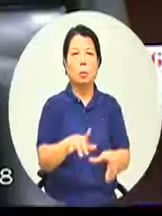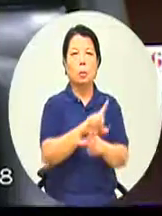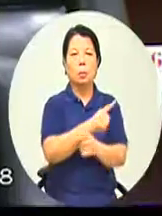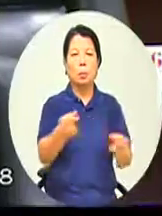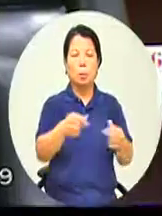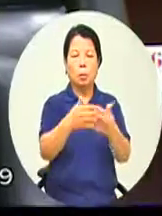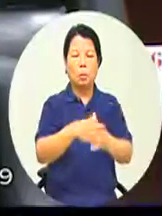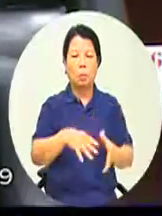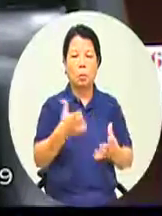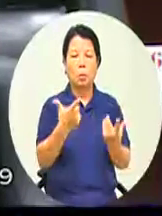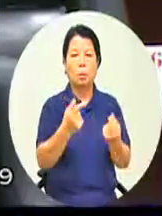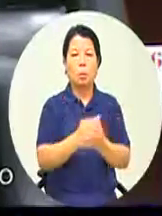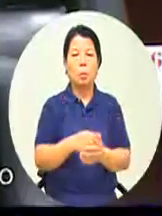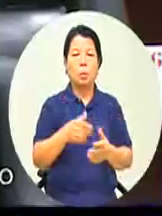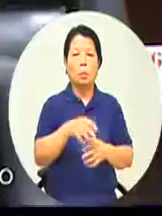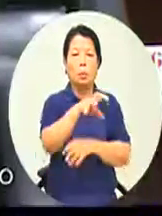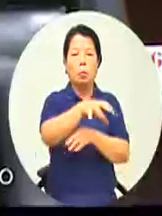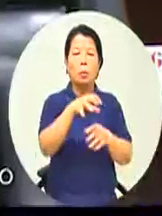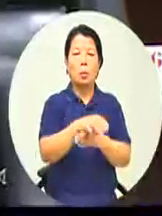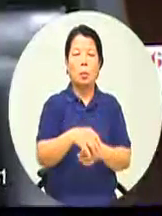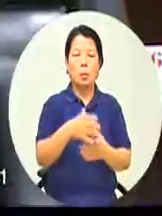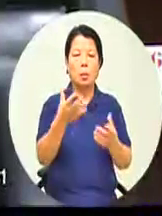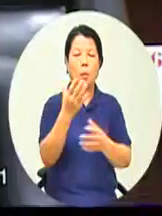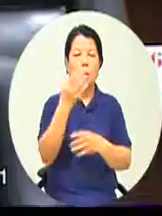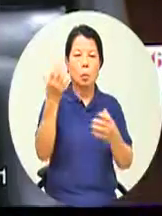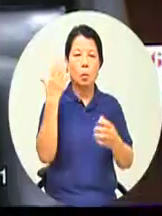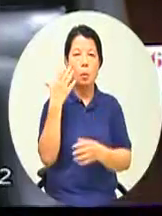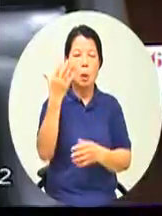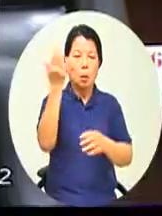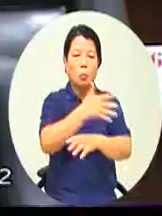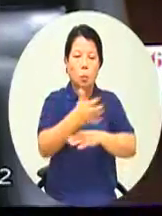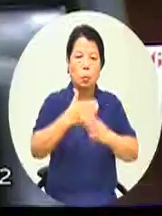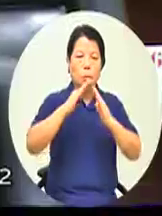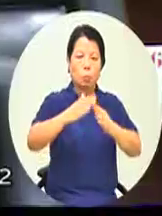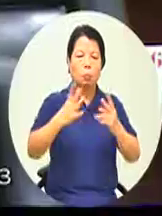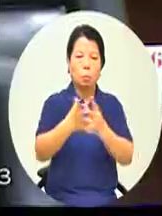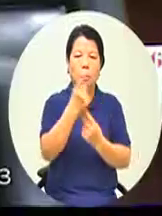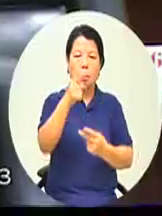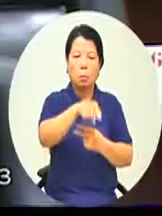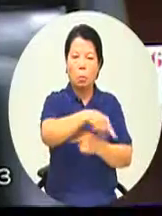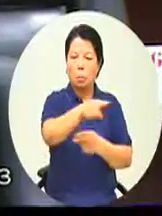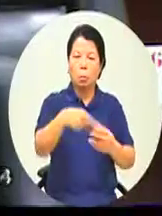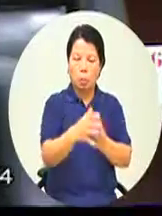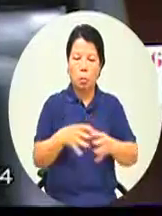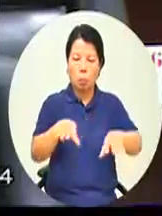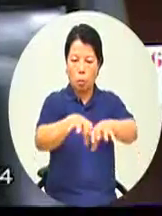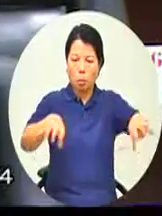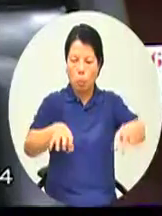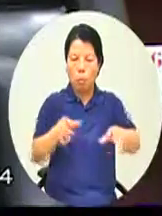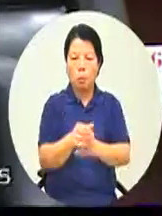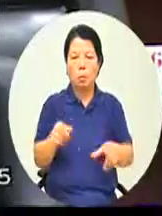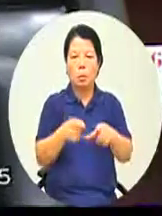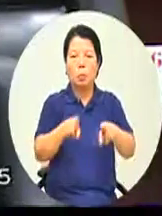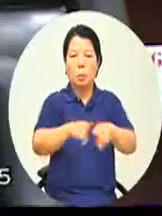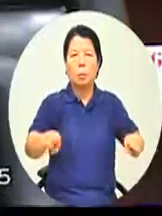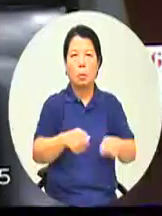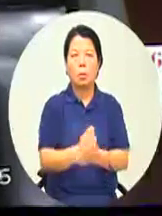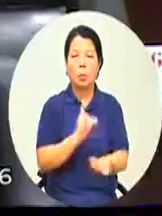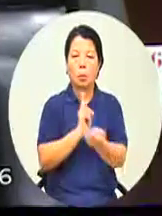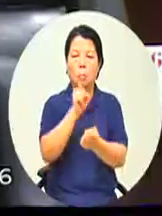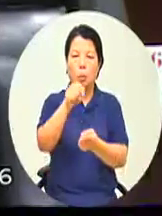数量跟我们原高雄县的可以相对的有一些区域上的平衡，那这是我对您